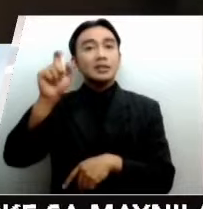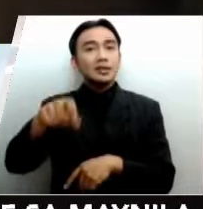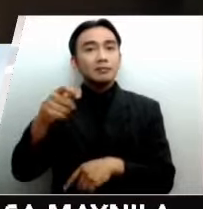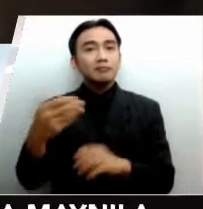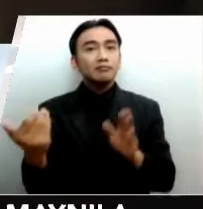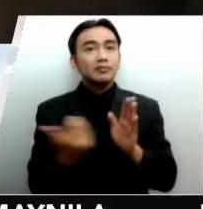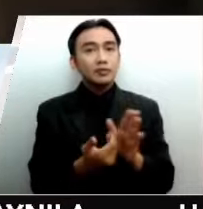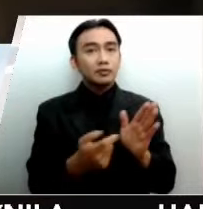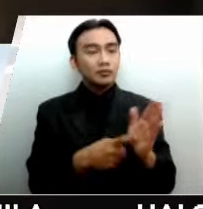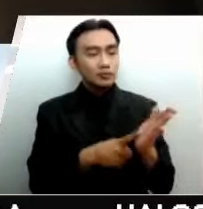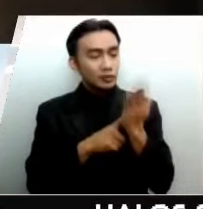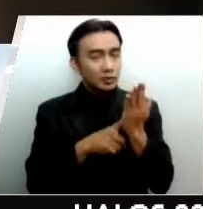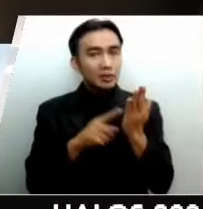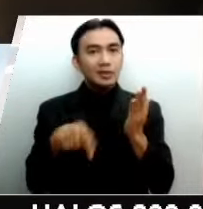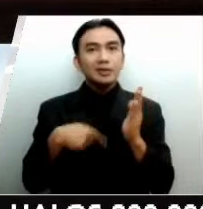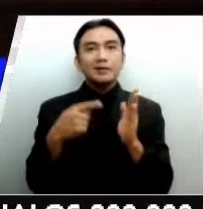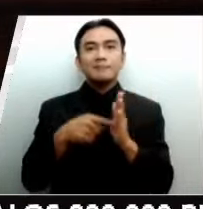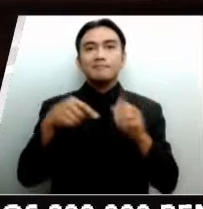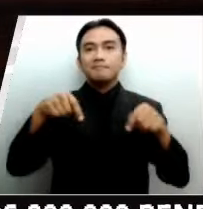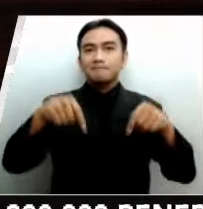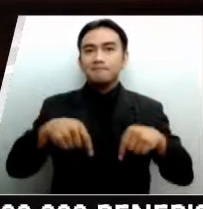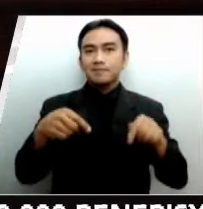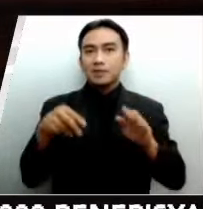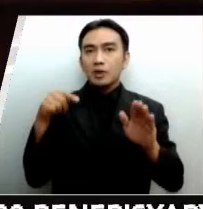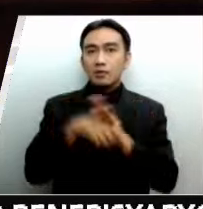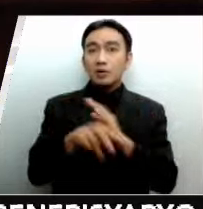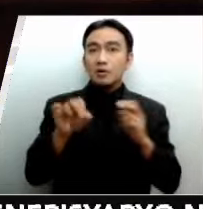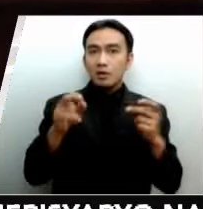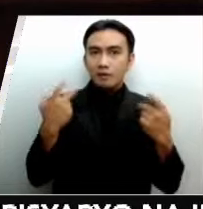laban sa akin dito sa Pilipinas.